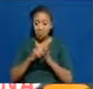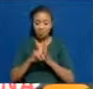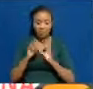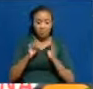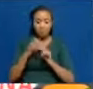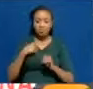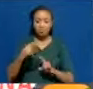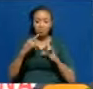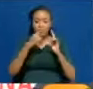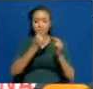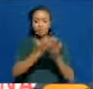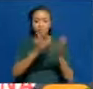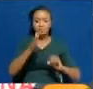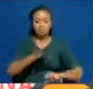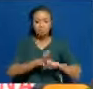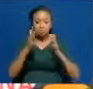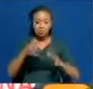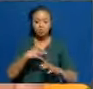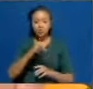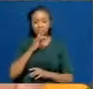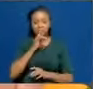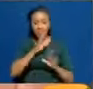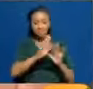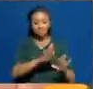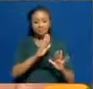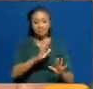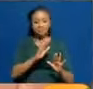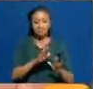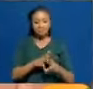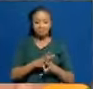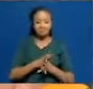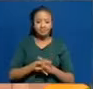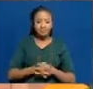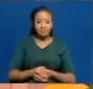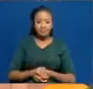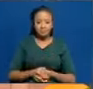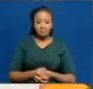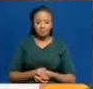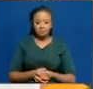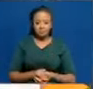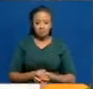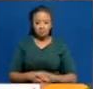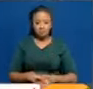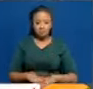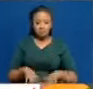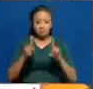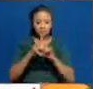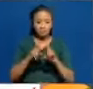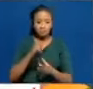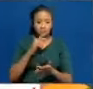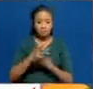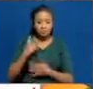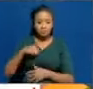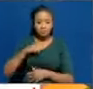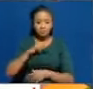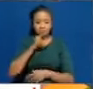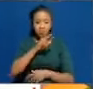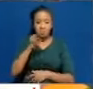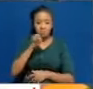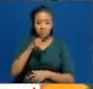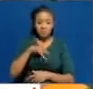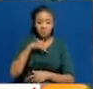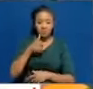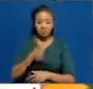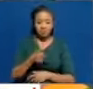wetu tafadhali tulia. Tulia tuko ugenini. Lakini pia hii ilikuwa iko na feeling kidogo mzuri. Sababu pia watu wa